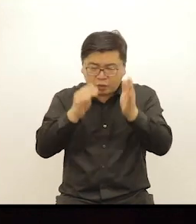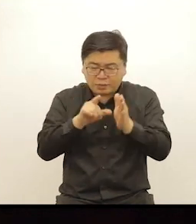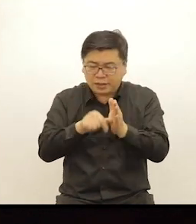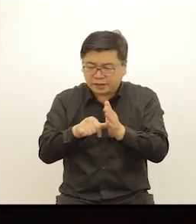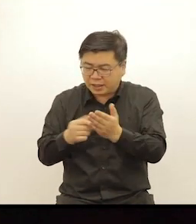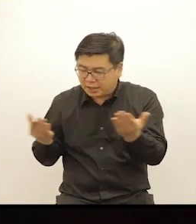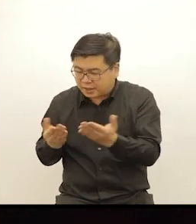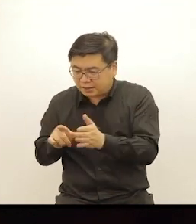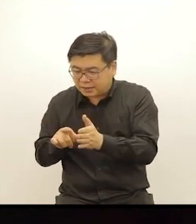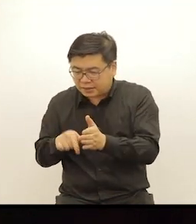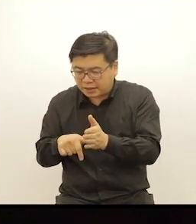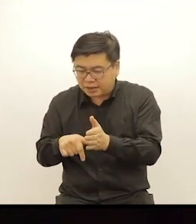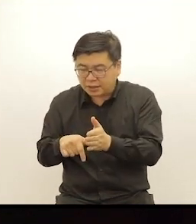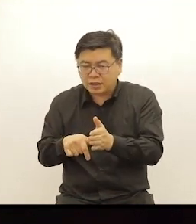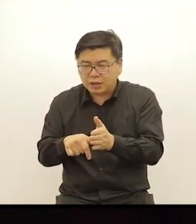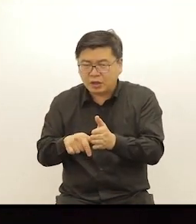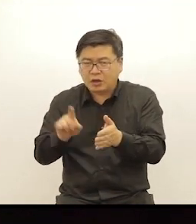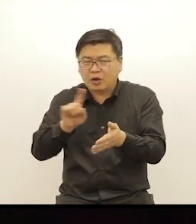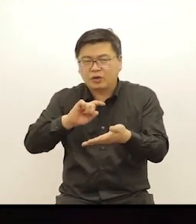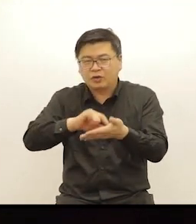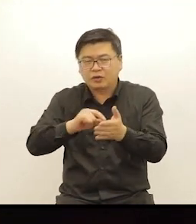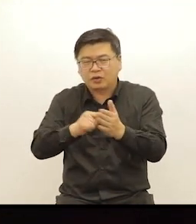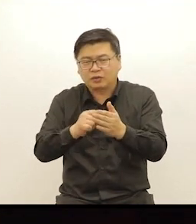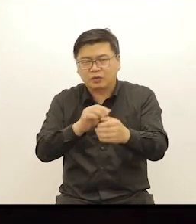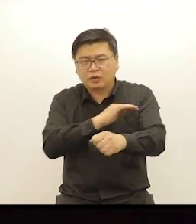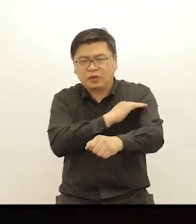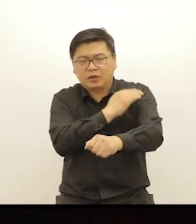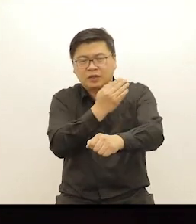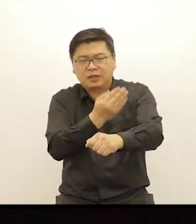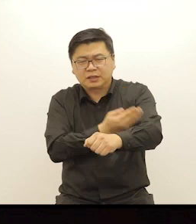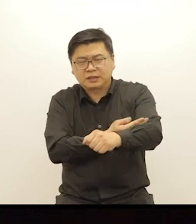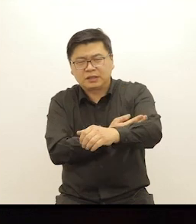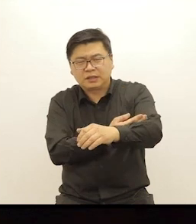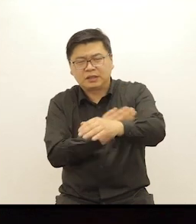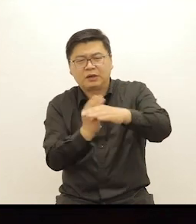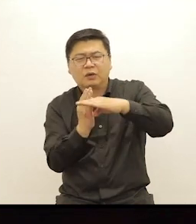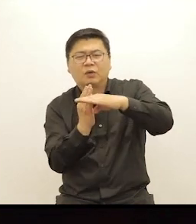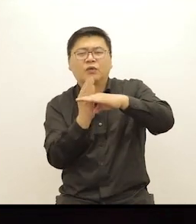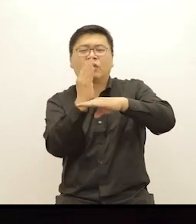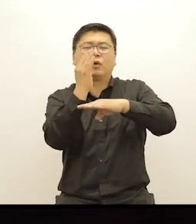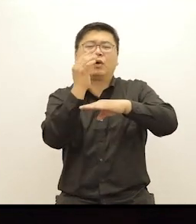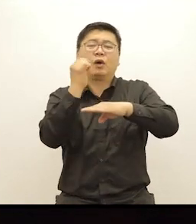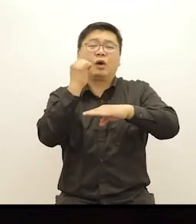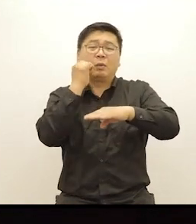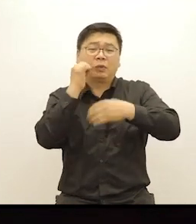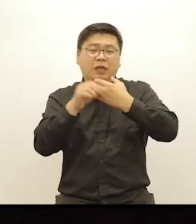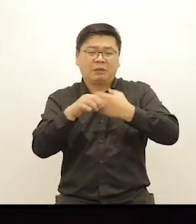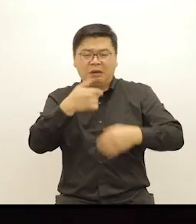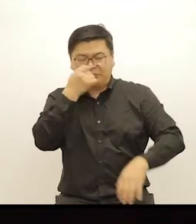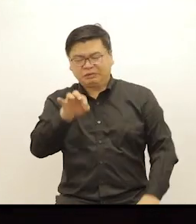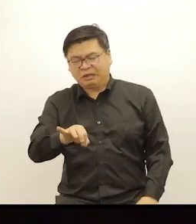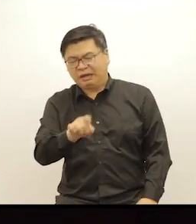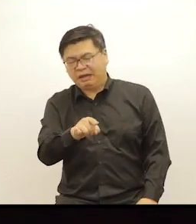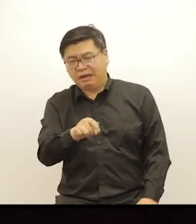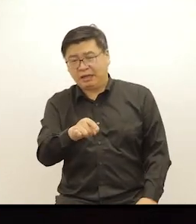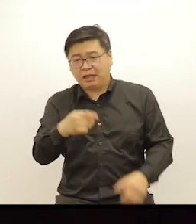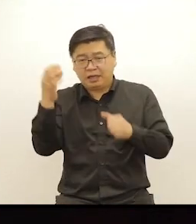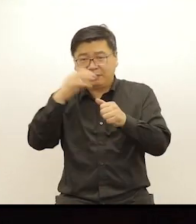않으면은 약간 비정상이라고 생각을 하는 좀 경향이 있지 않을까 싶은데요. 네.